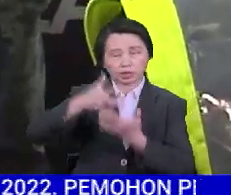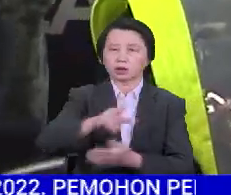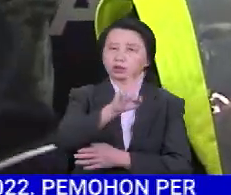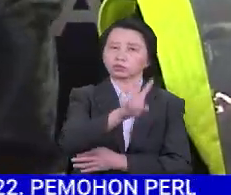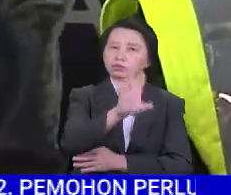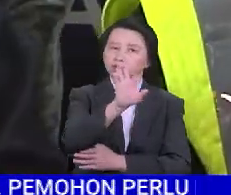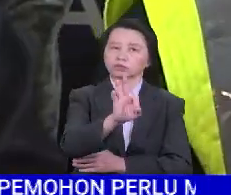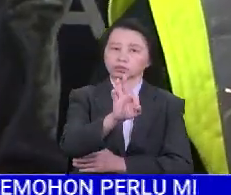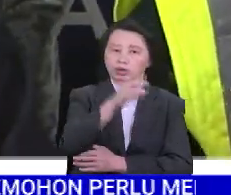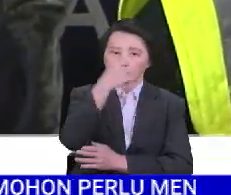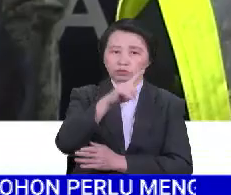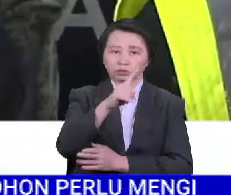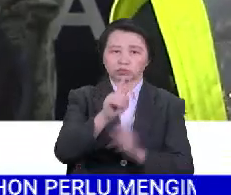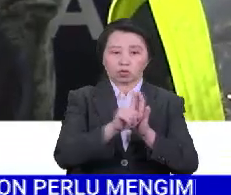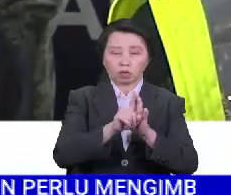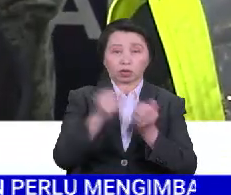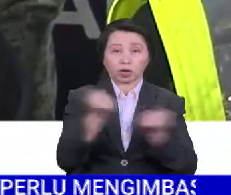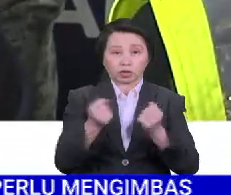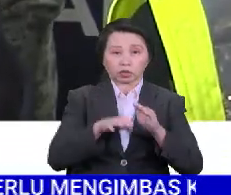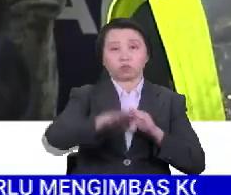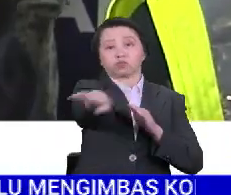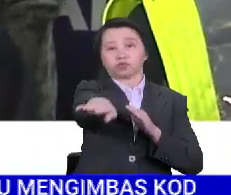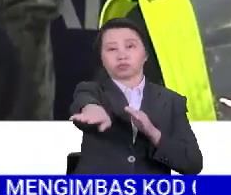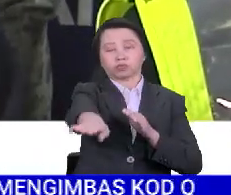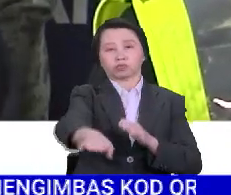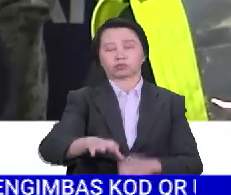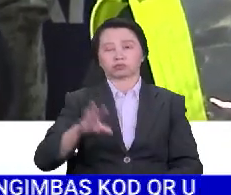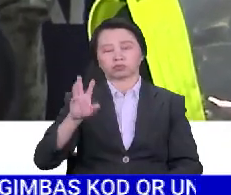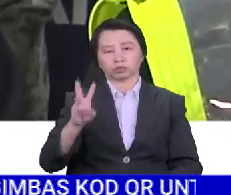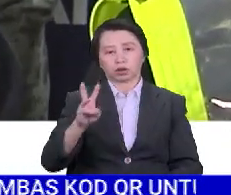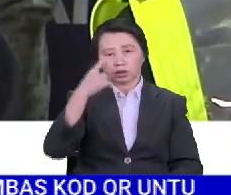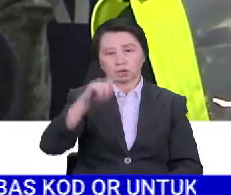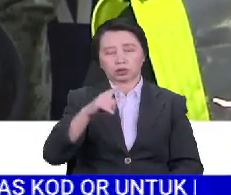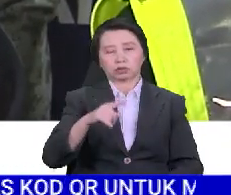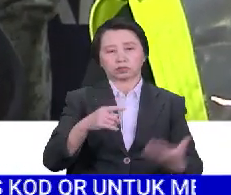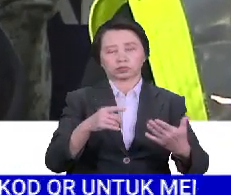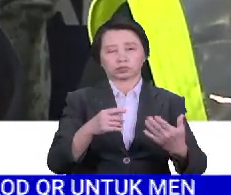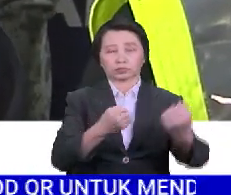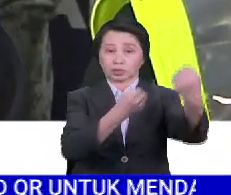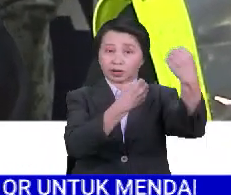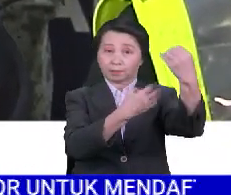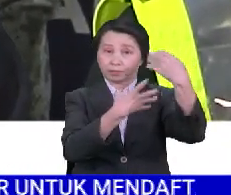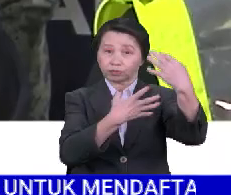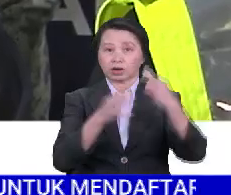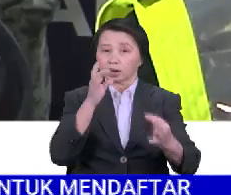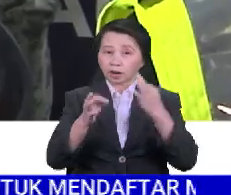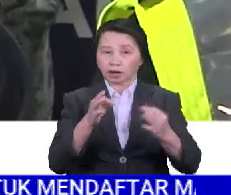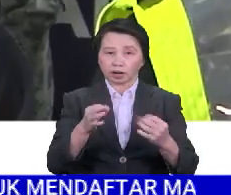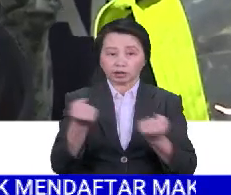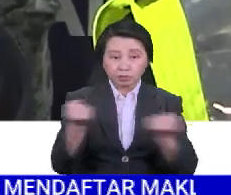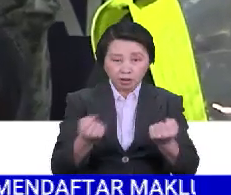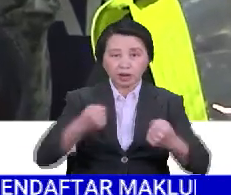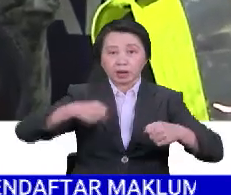29 untuk speeding dan 16 untuk lampu isyarat di traffic light. So, gagal mematuhi lampu